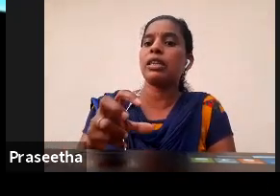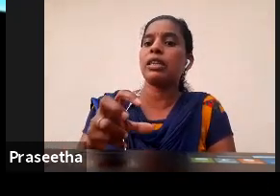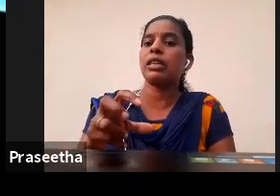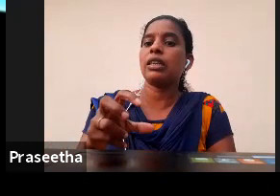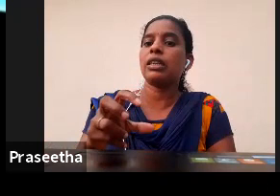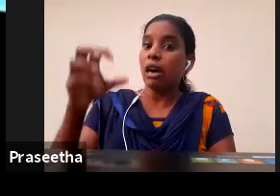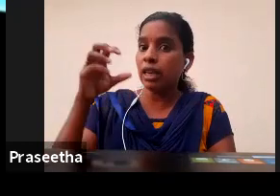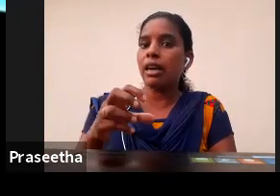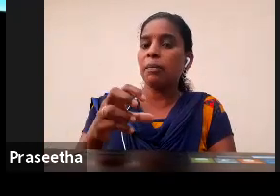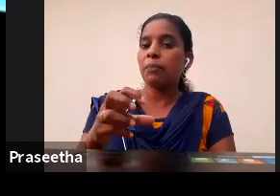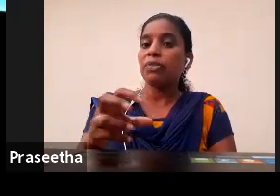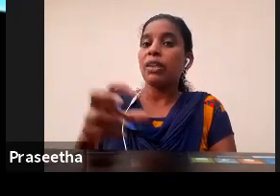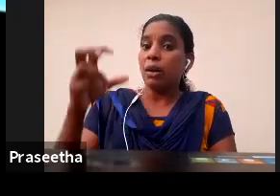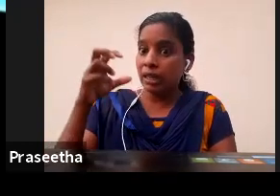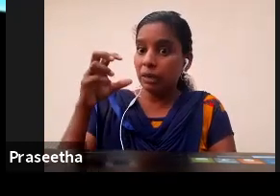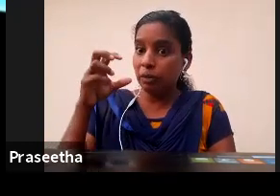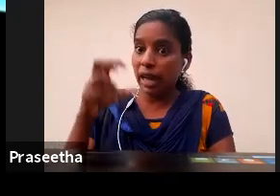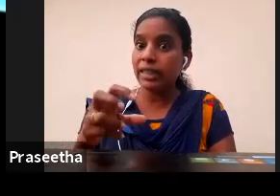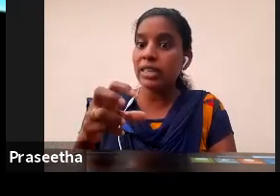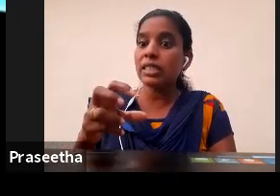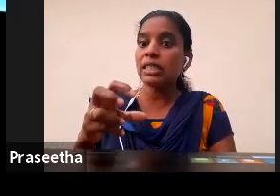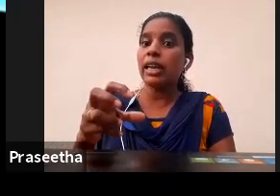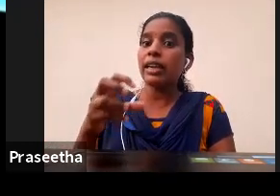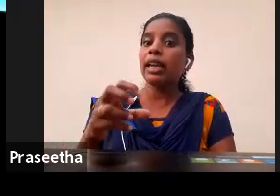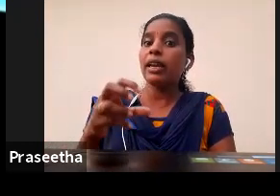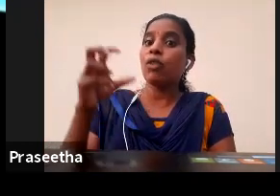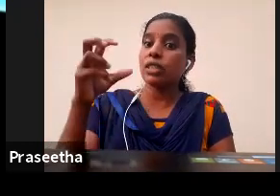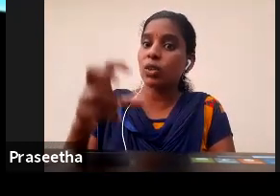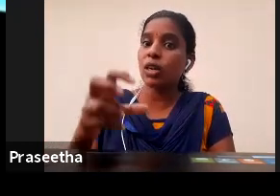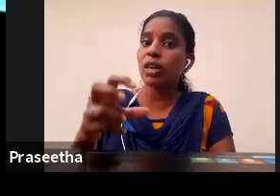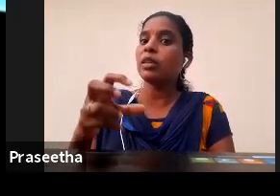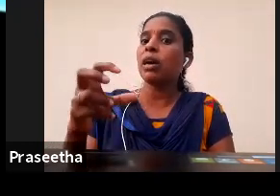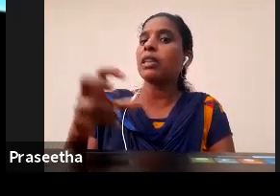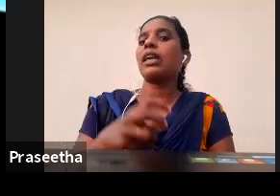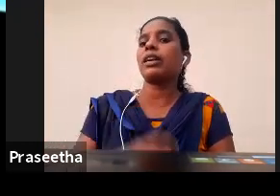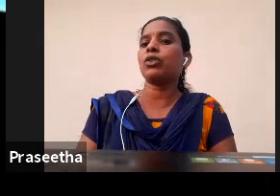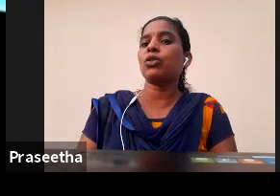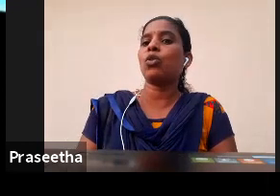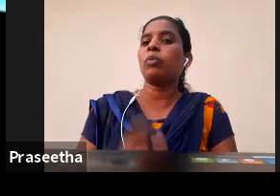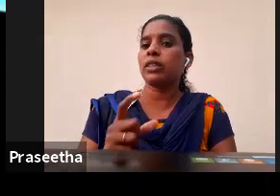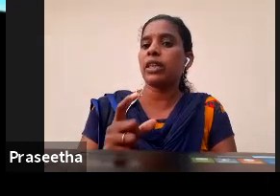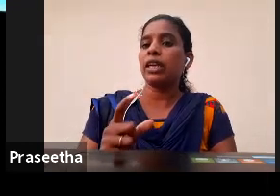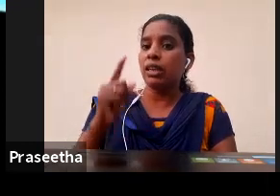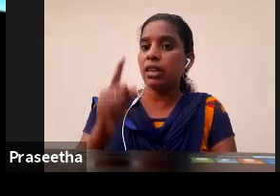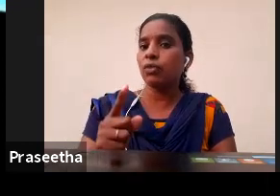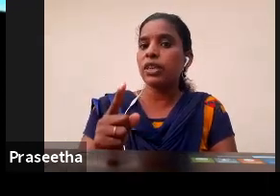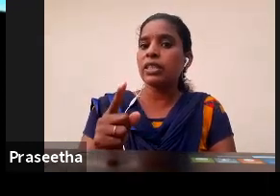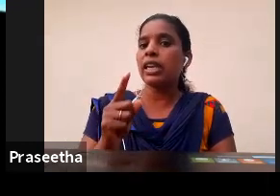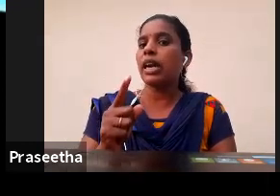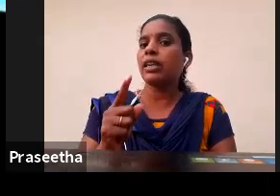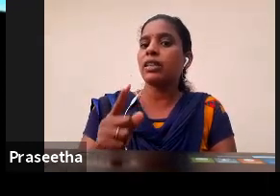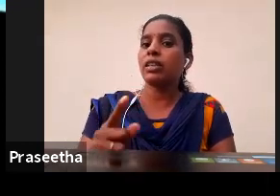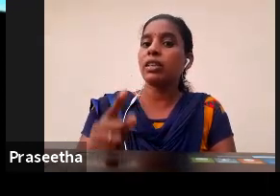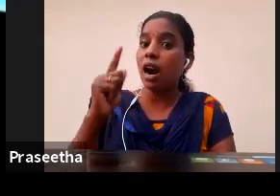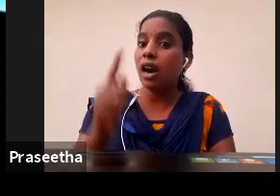ആണ്. അതിനുള്ള കാരണം ബ്ലൈൻഡ്നെസ് എന്നെ വസ്തുക്കളിൽ നിന്ന് മാത്രമേ അകറ്റുന്നുള്ളൂ, പക്ഷേ ഡെഫ്നെസ്